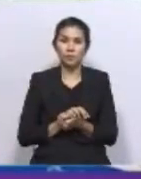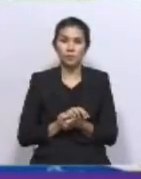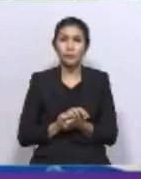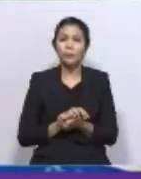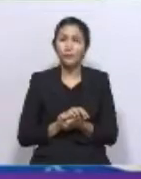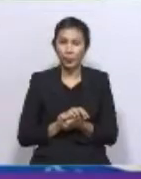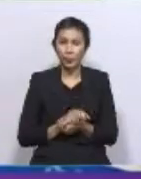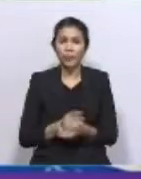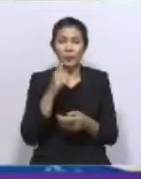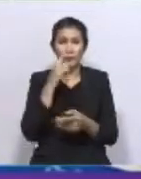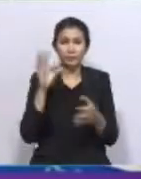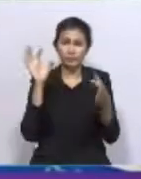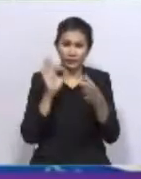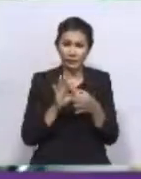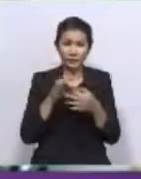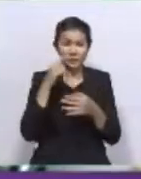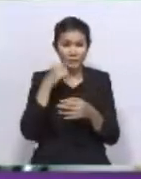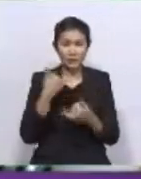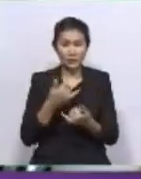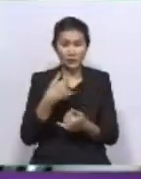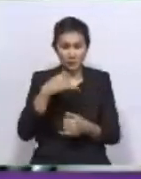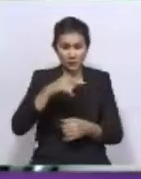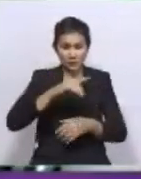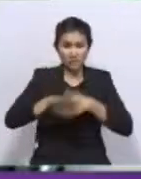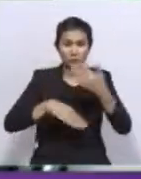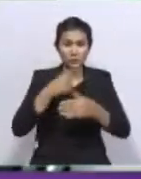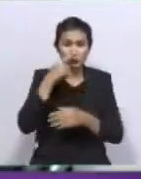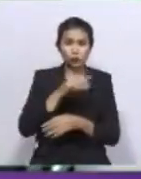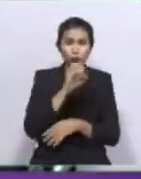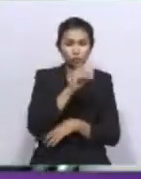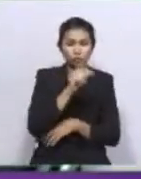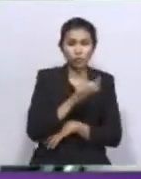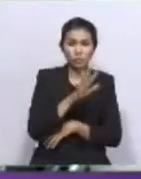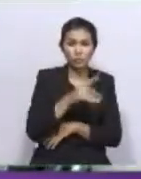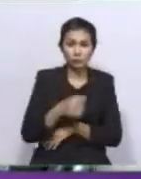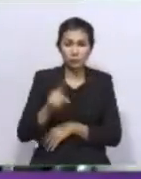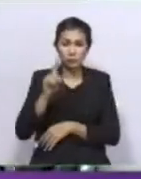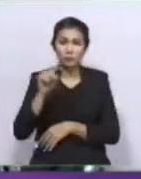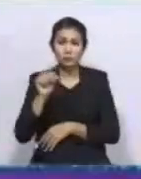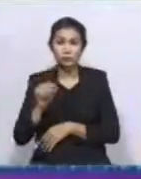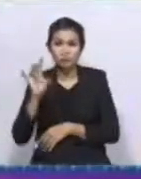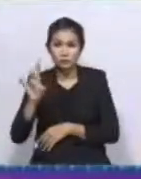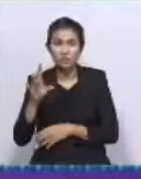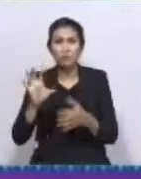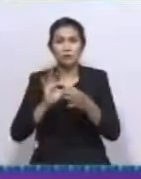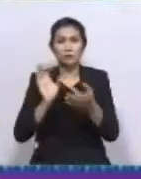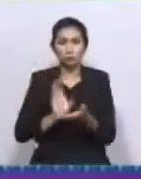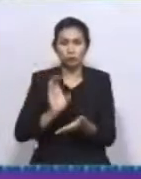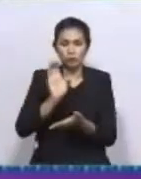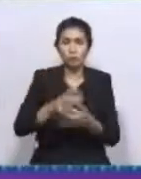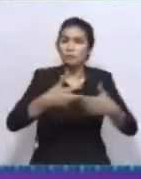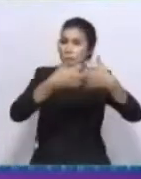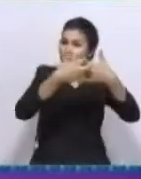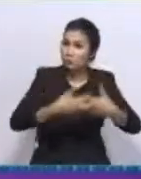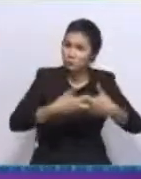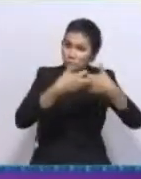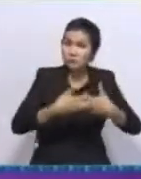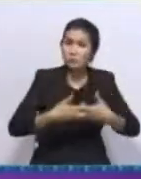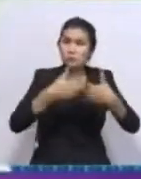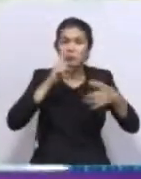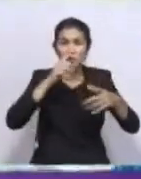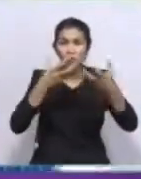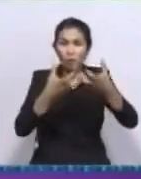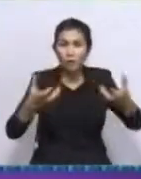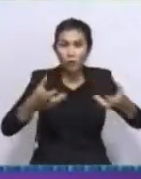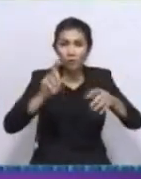ด้านการลงทุนภาคเอกชนดีดขึ้นจาก0.5%มาที่1.7%จากการลงทุนในเครื่องมือเครื่องจักรที่เพิ่มขึ้นส